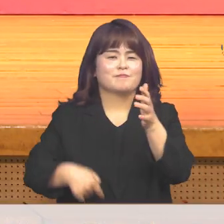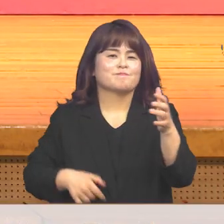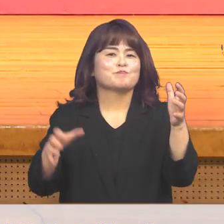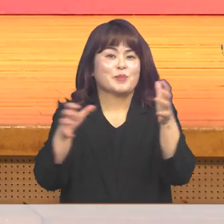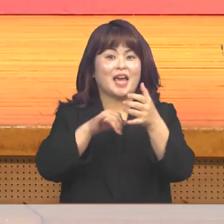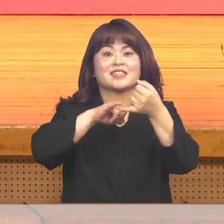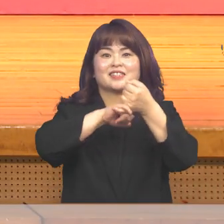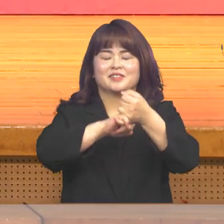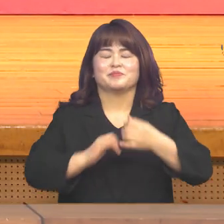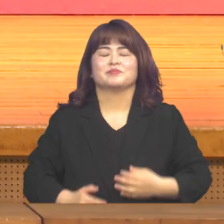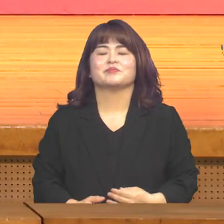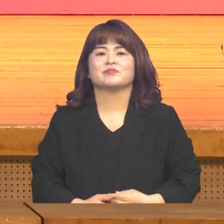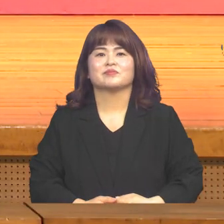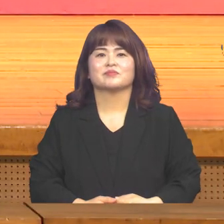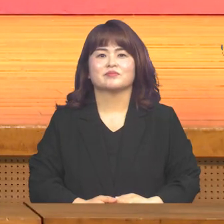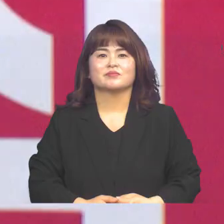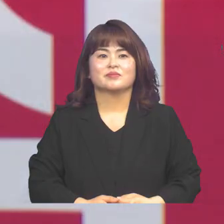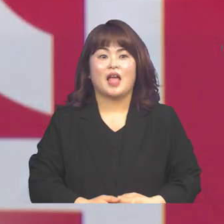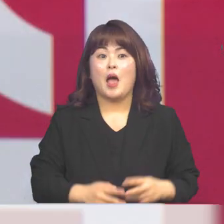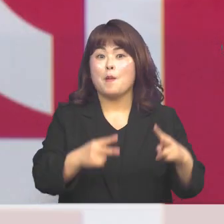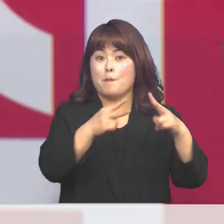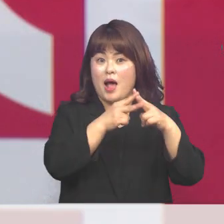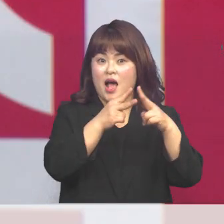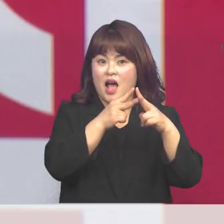위해 협력하기로 약속했습니다.